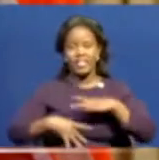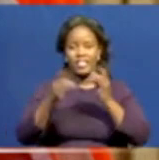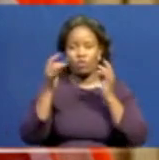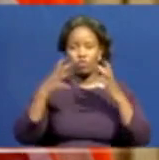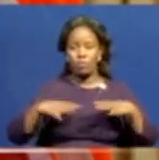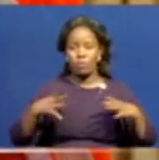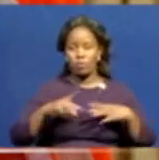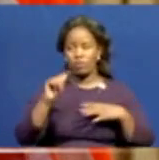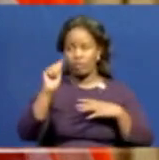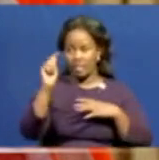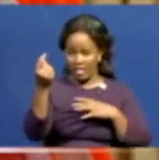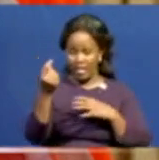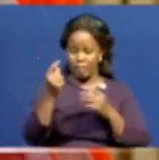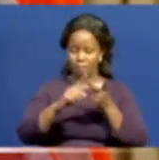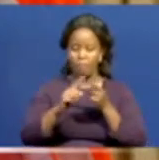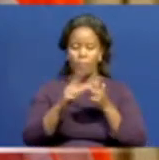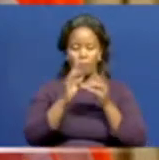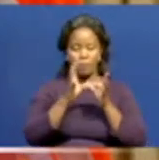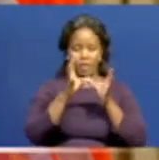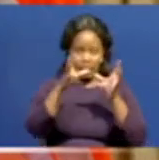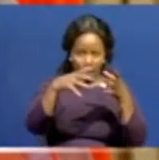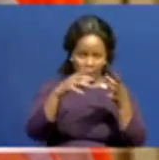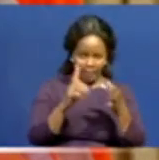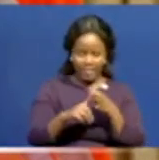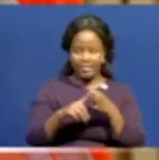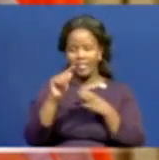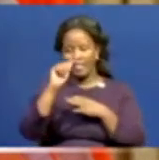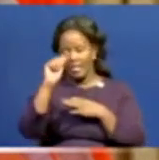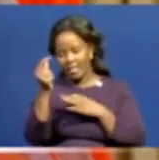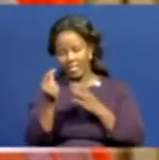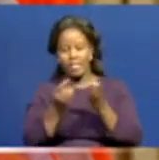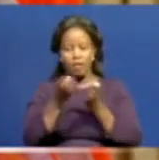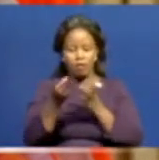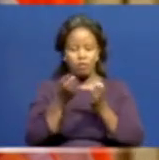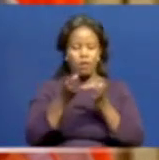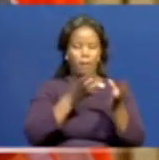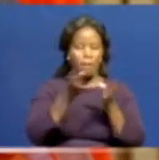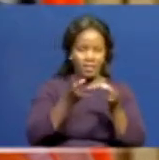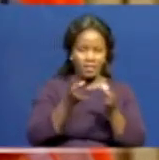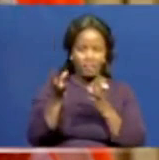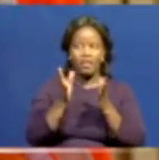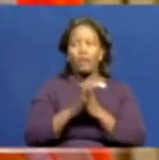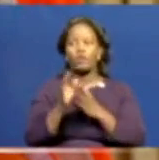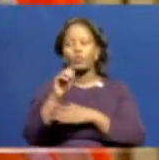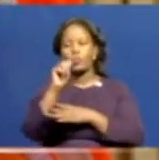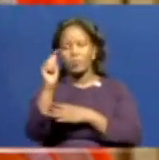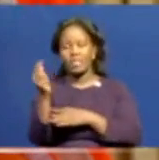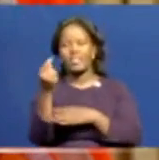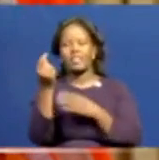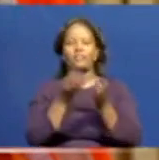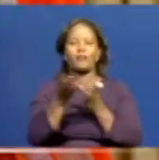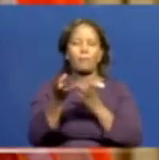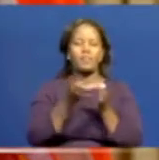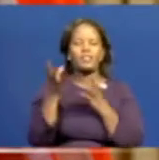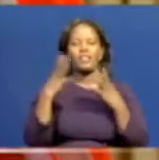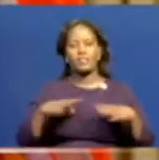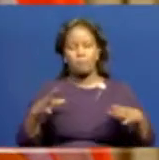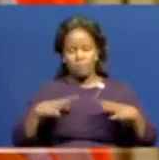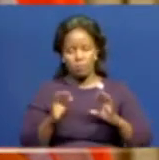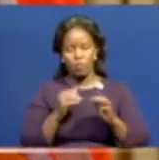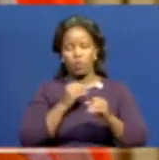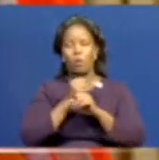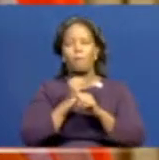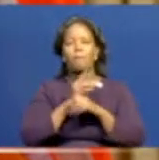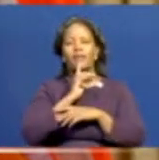Kenyan companies, Kenyan businesses, Kenyan entrepreneurs, to make